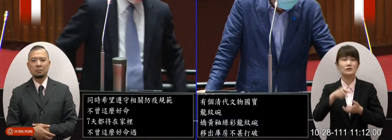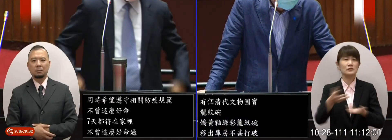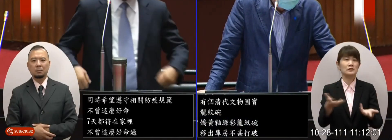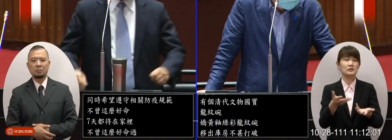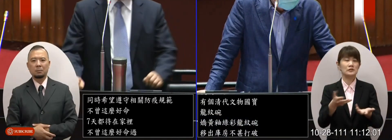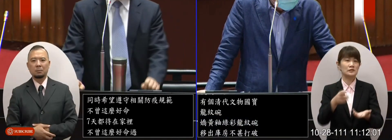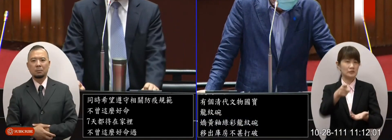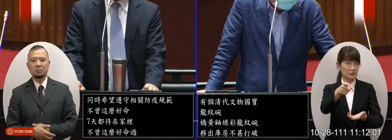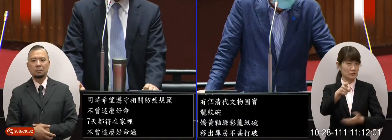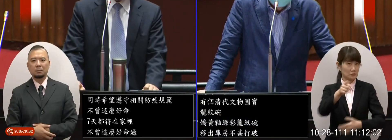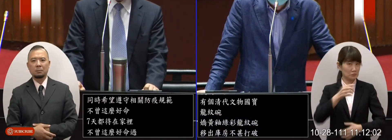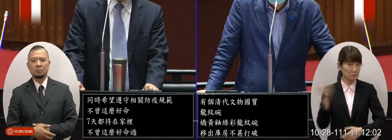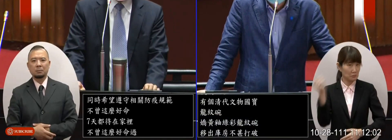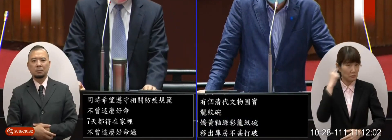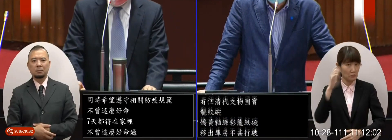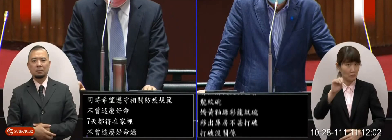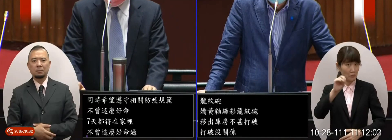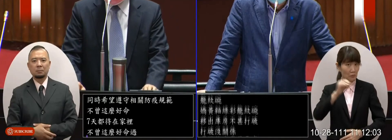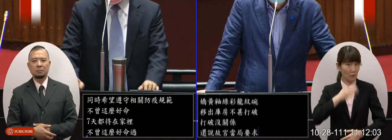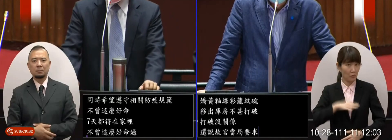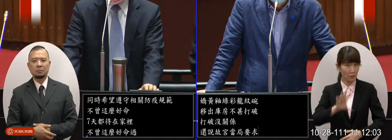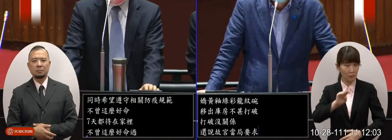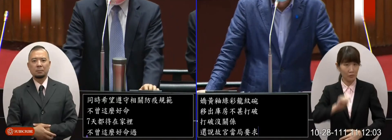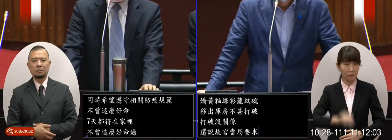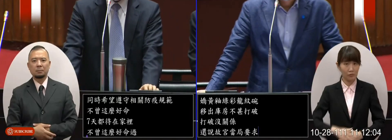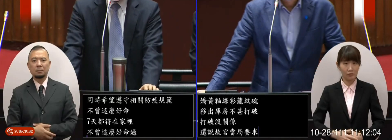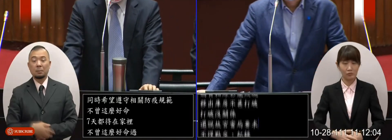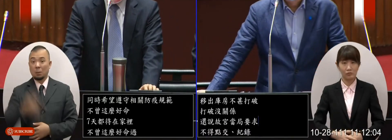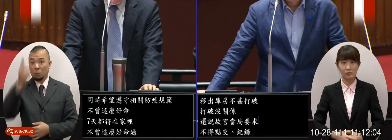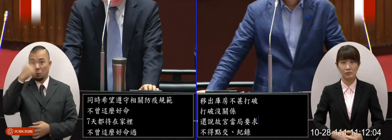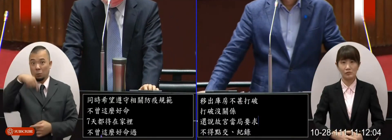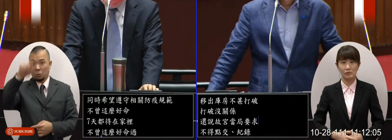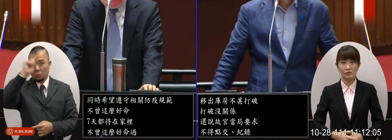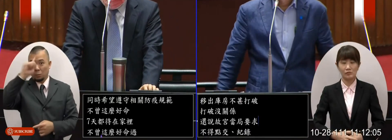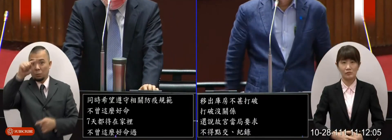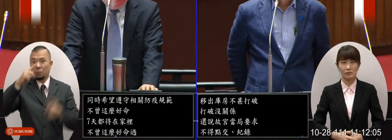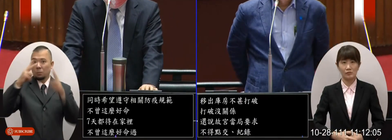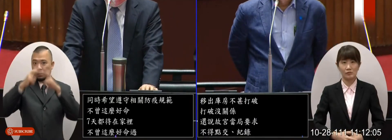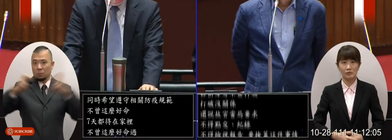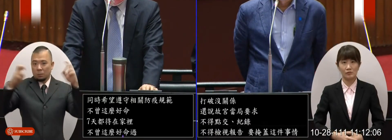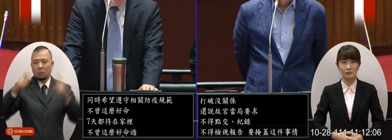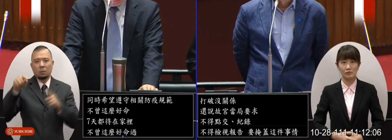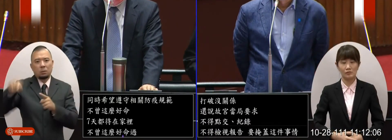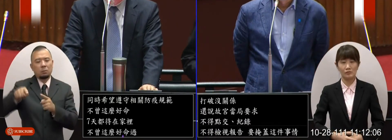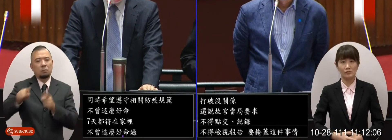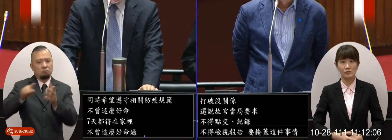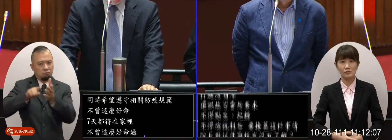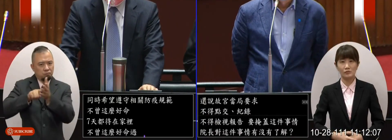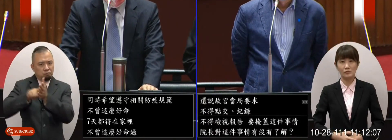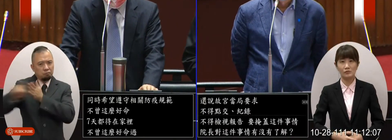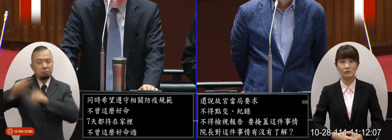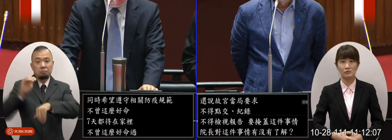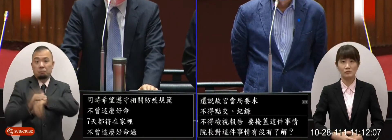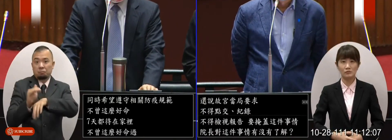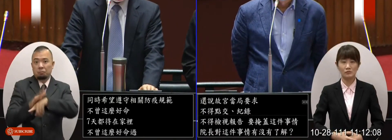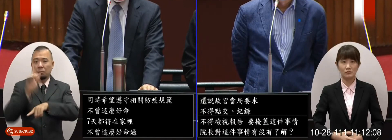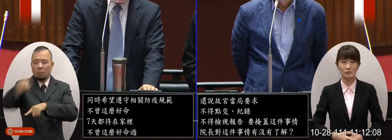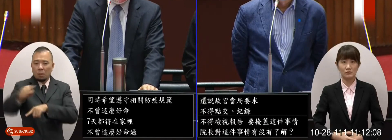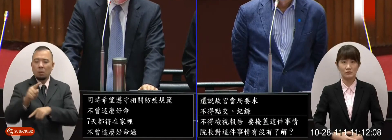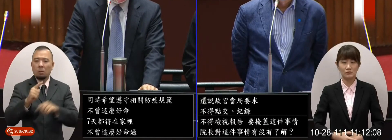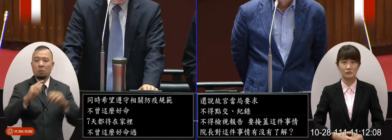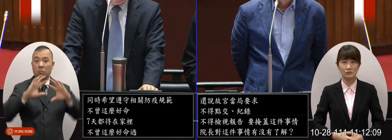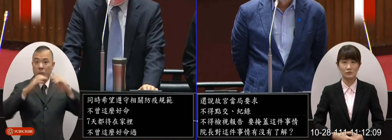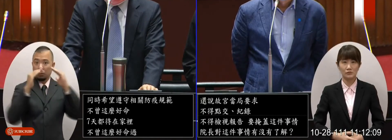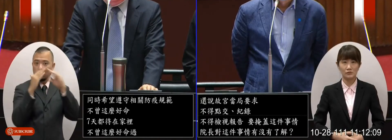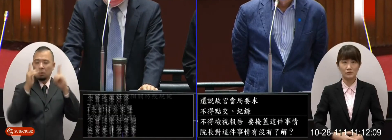情有没有了解？ 啊，故宫是非常专业，保存国家文物非常重